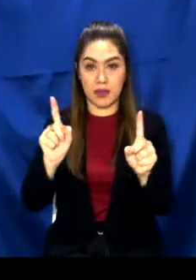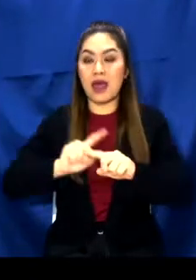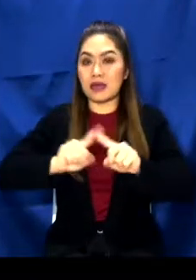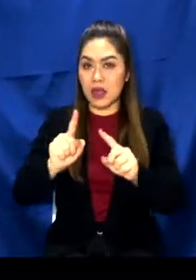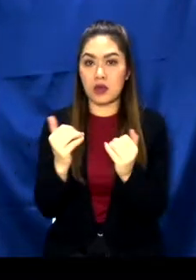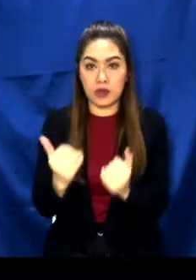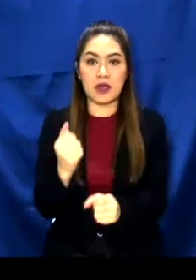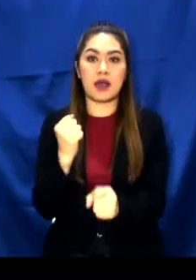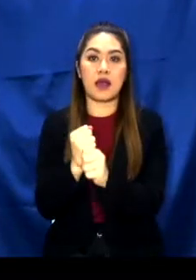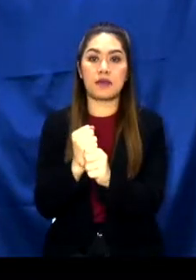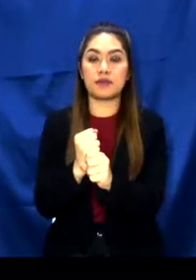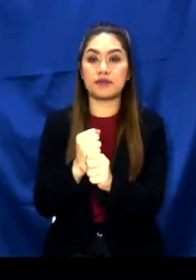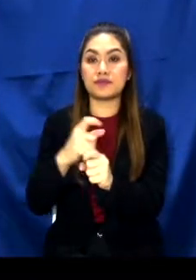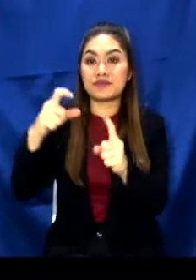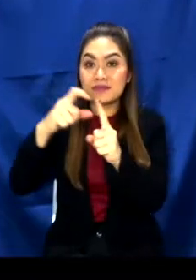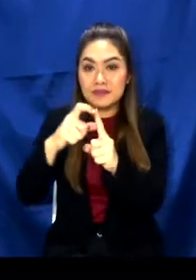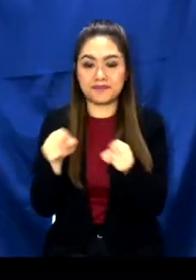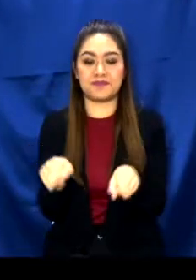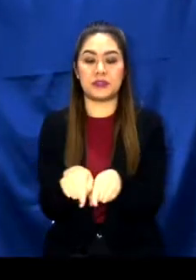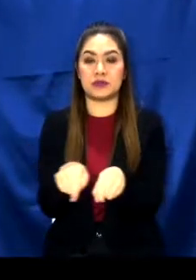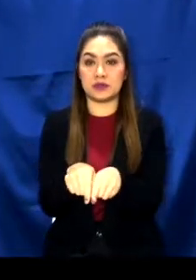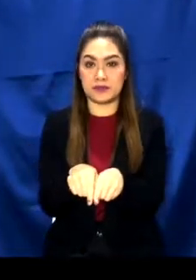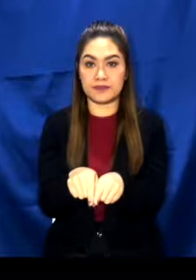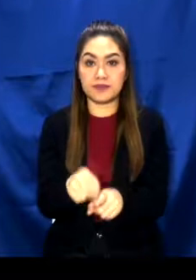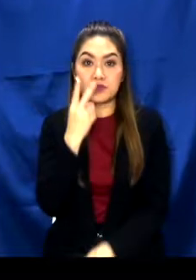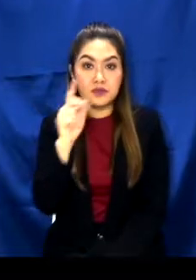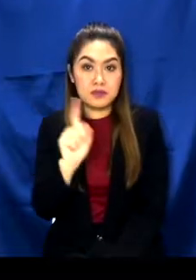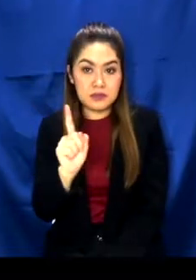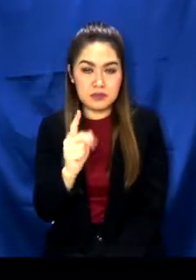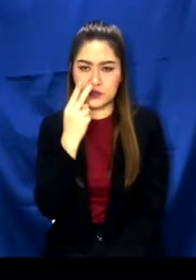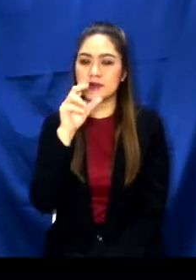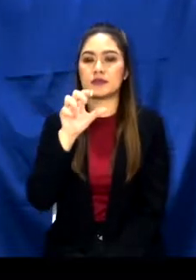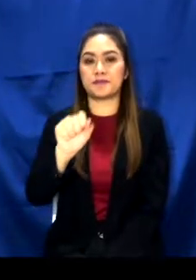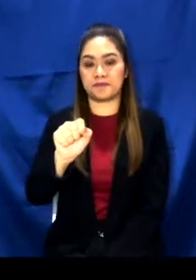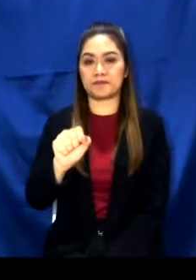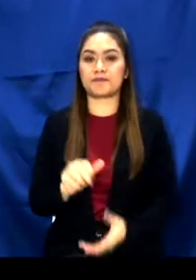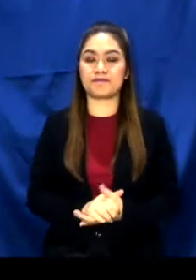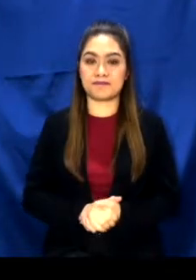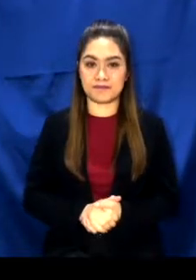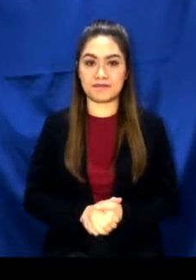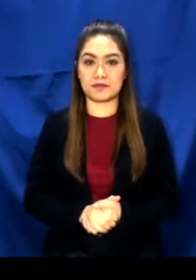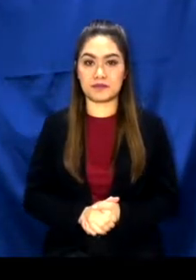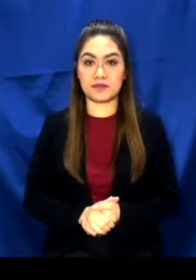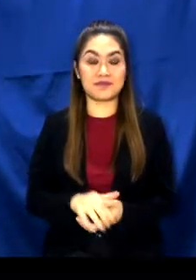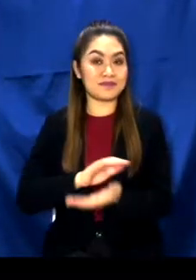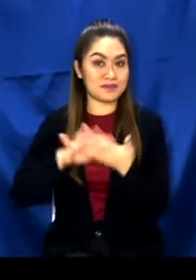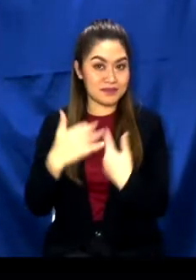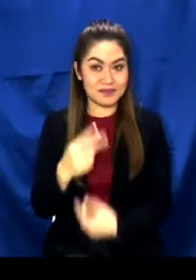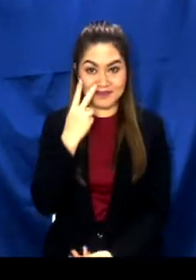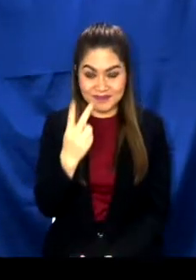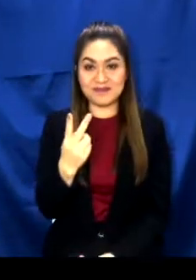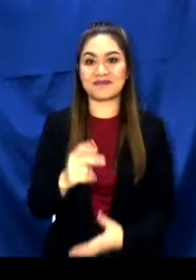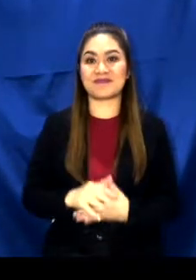างเนี้ยค่ะตรงเนี้ยมันจะเหมือนกันนะคะให้เราลองสังเกตดูนะคะพอได้หน้านี้มาแล้